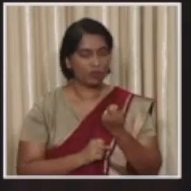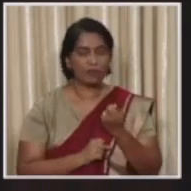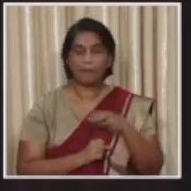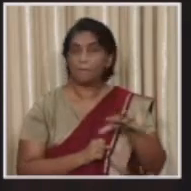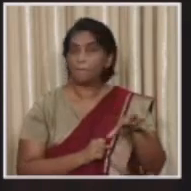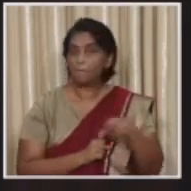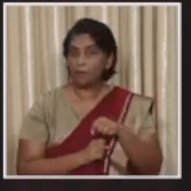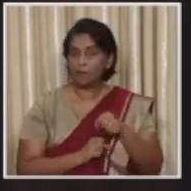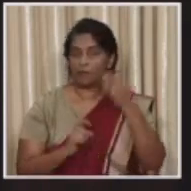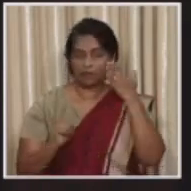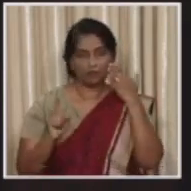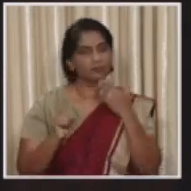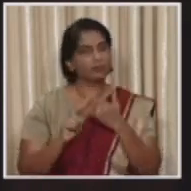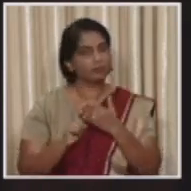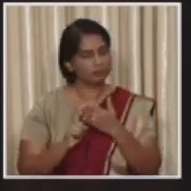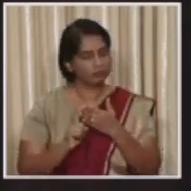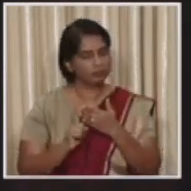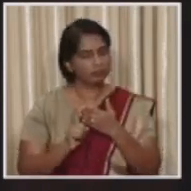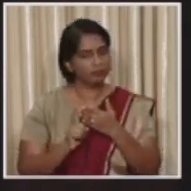පරිහරණය පිළිබඳව